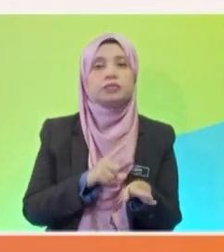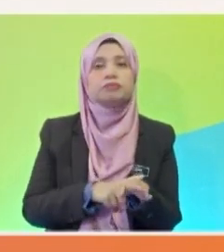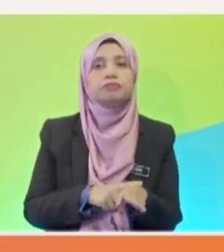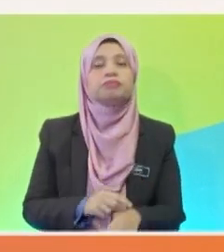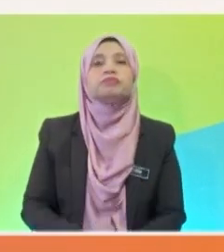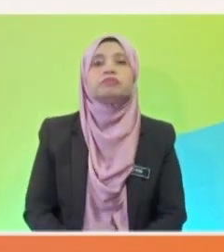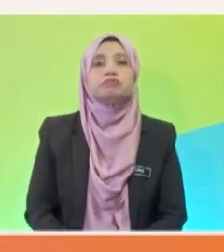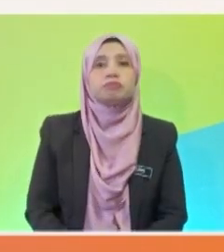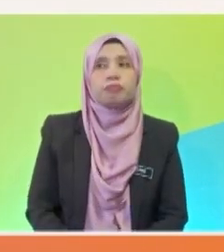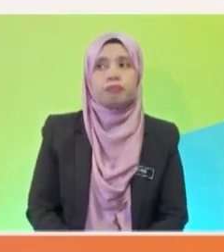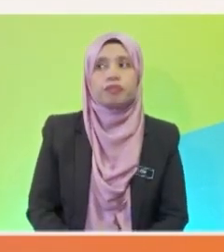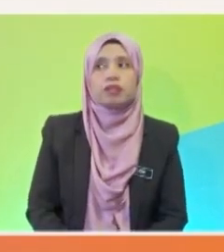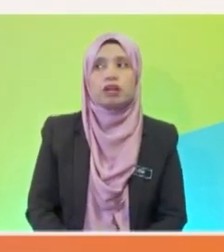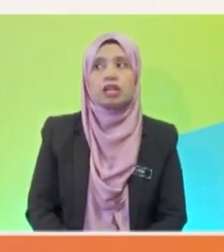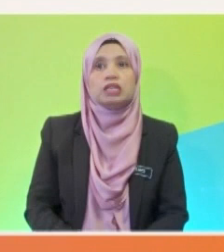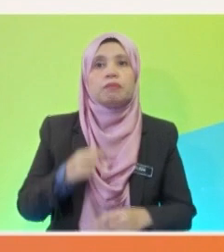Seterusnya,